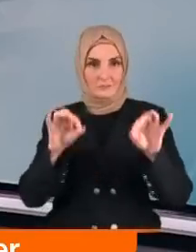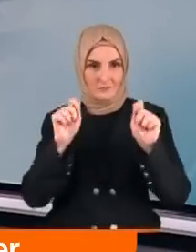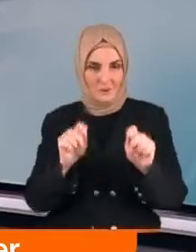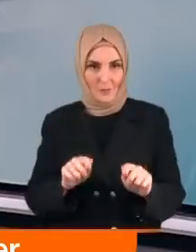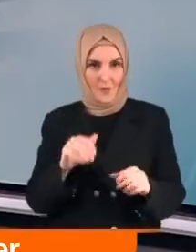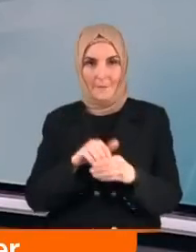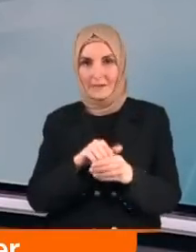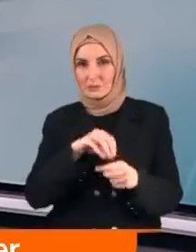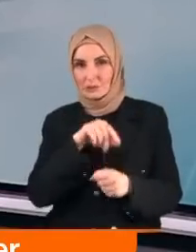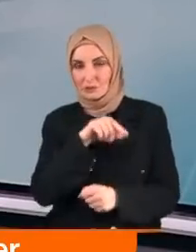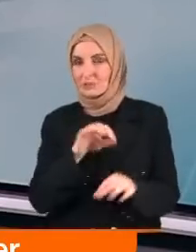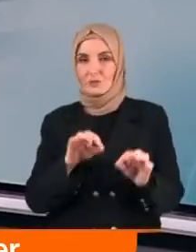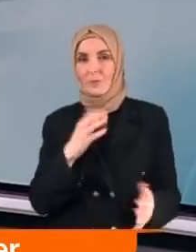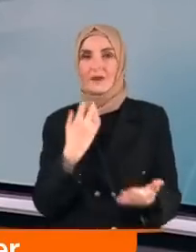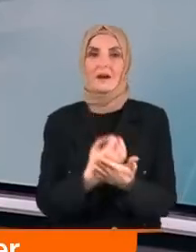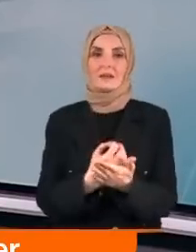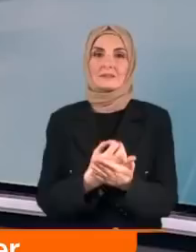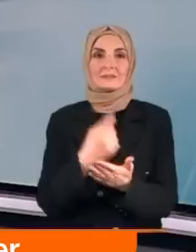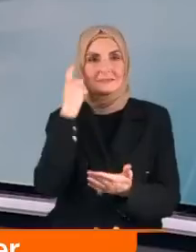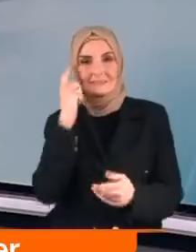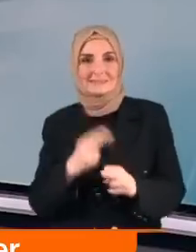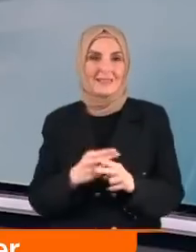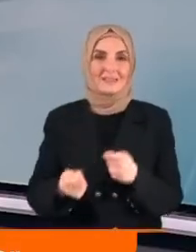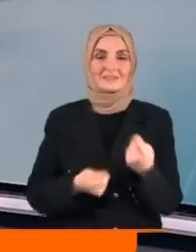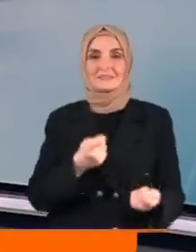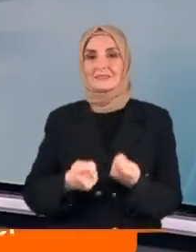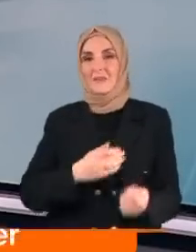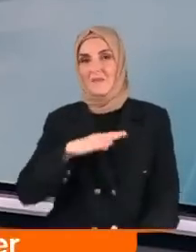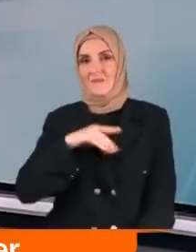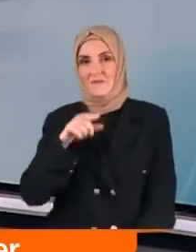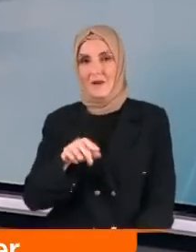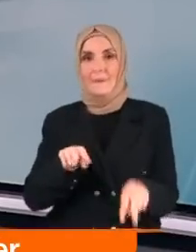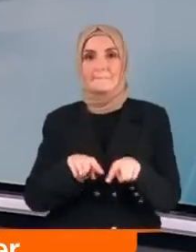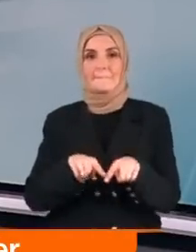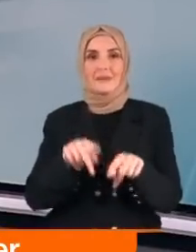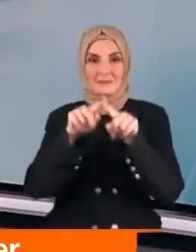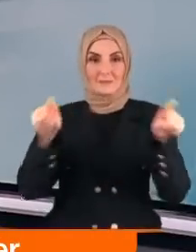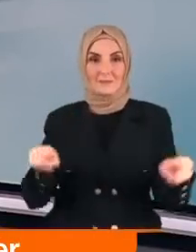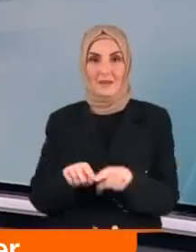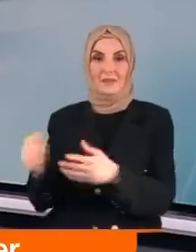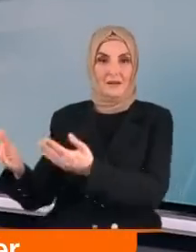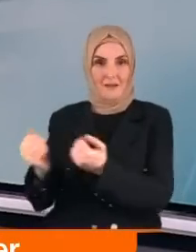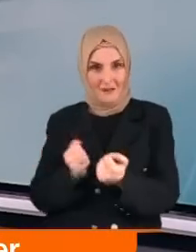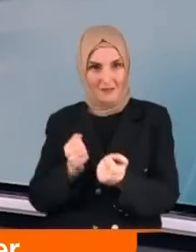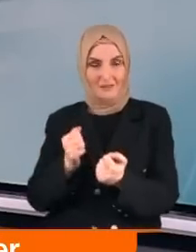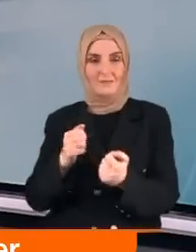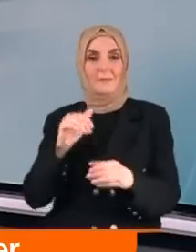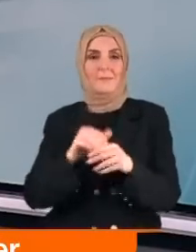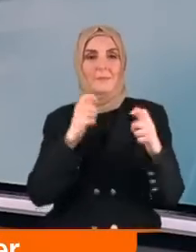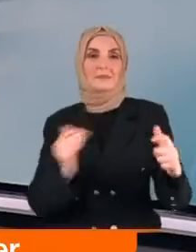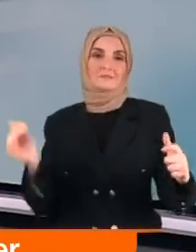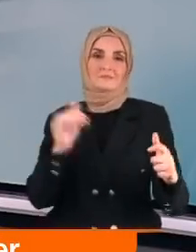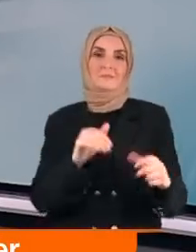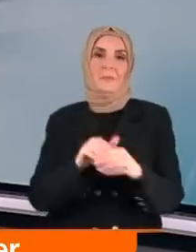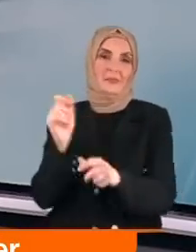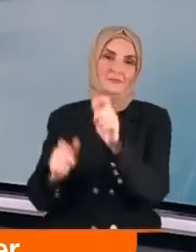kayıt telaşı yaşanıyor. Mazbatasını alan milletvekilleri meclisin yolunu tutup kayıt yaptırıyor. Biz de vekillerin o heyecanına